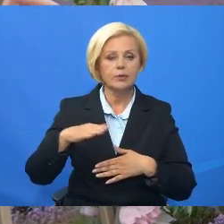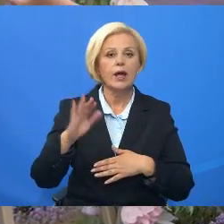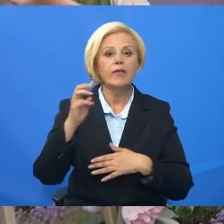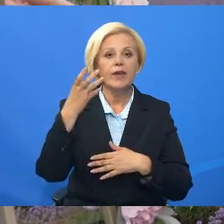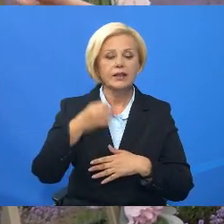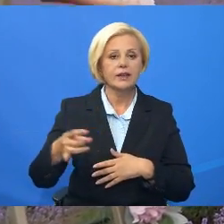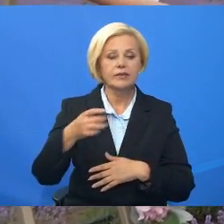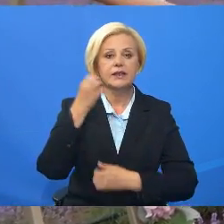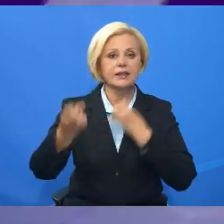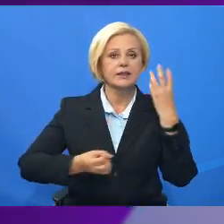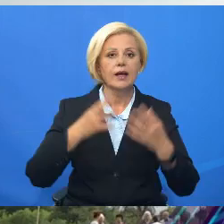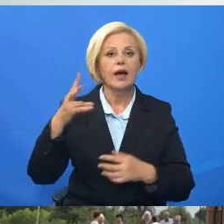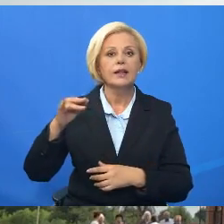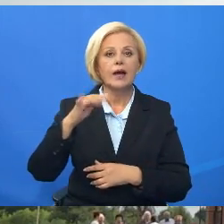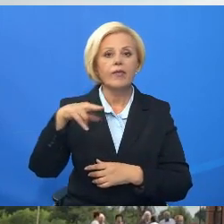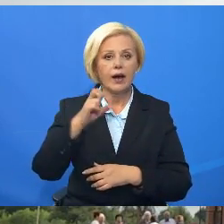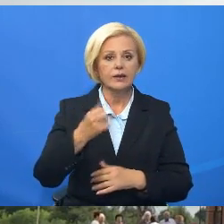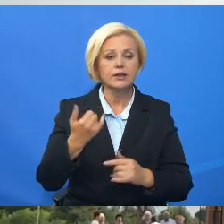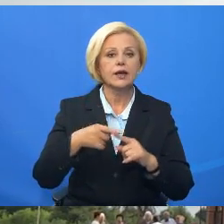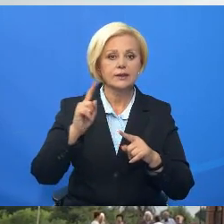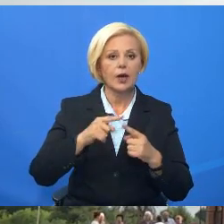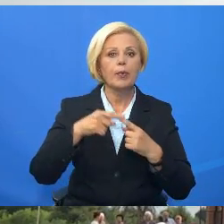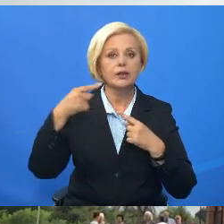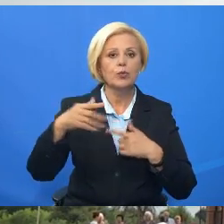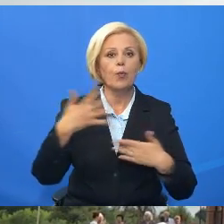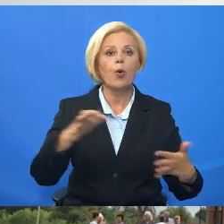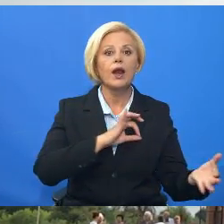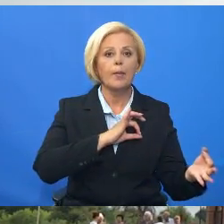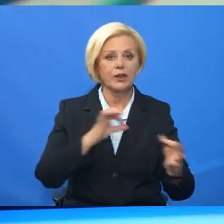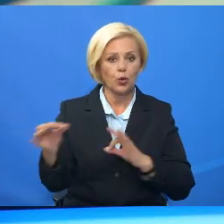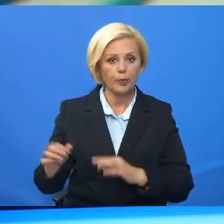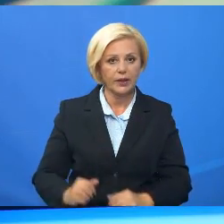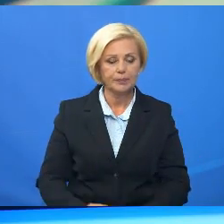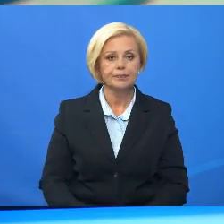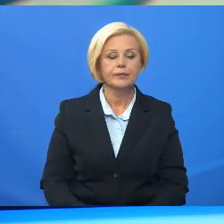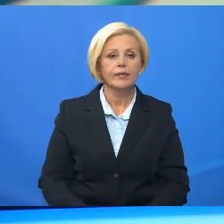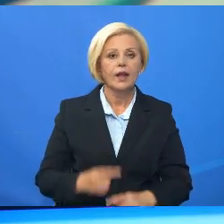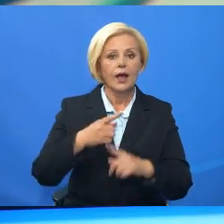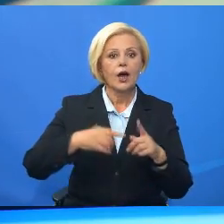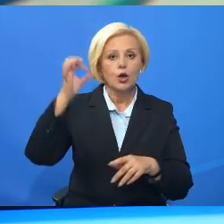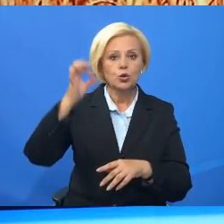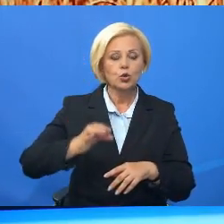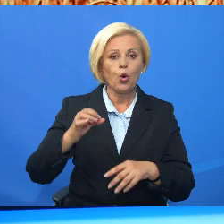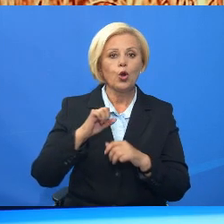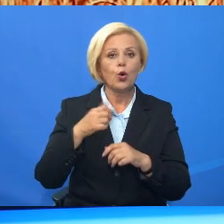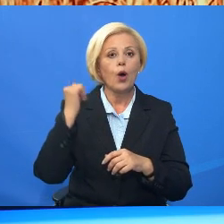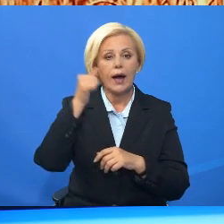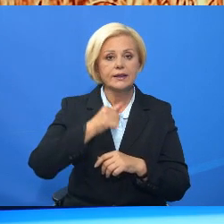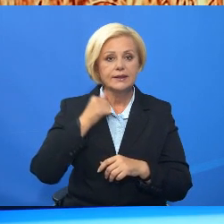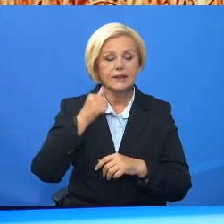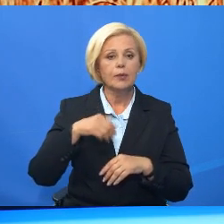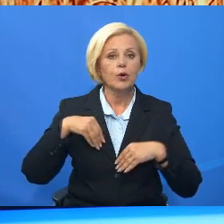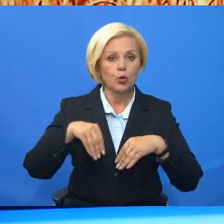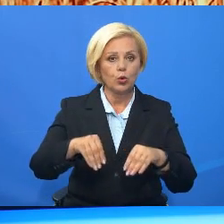Ветковщині заквітнела лаванда. А зараз об гетим і іншим більш подробязно. Долю озимих культур павялічаць у